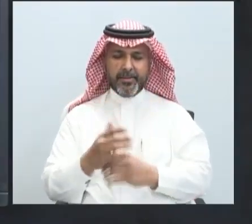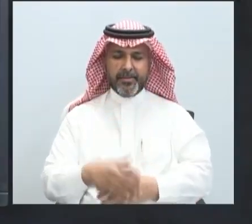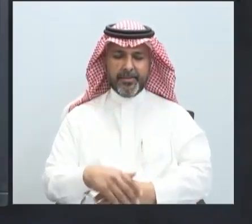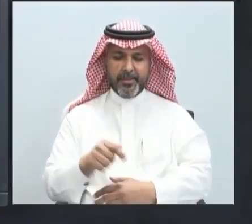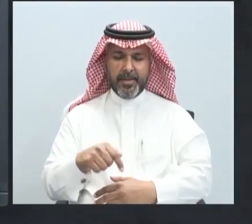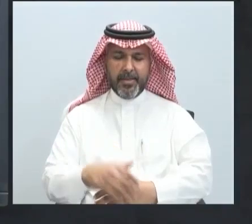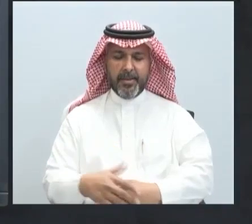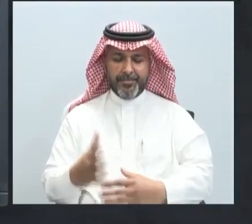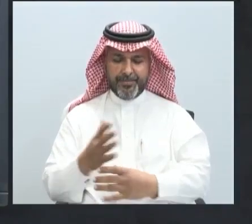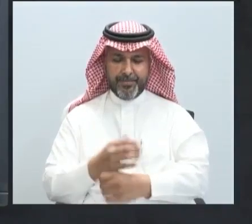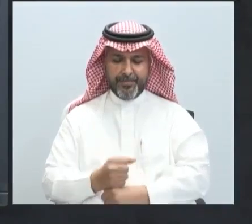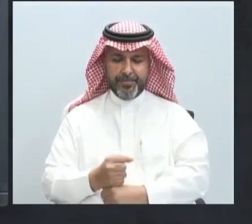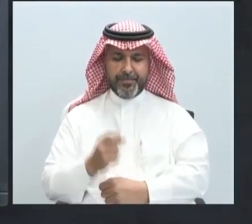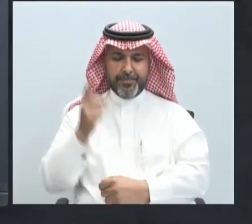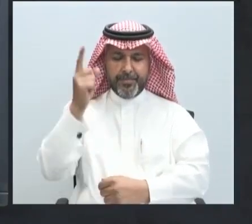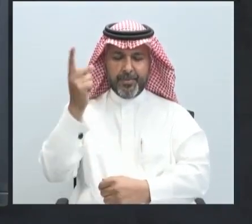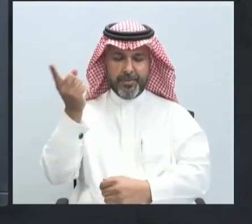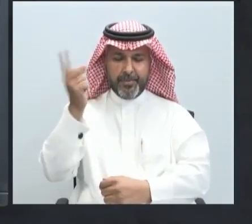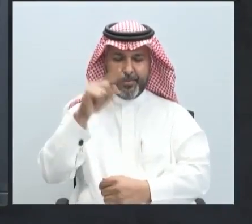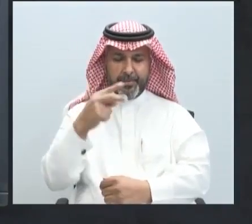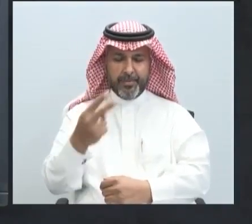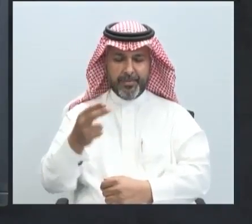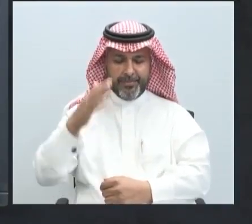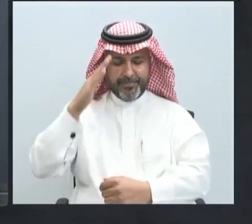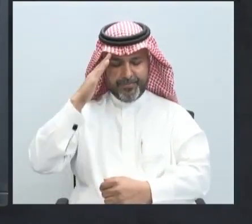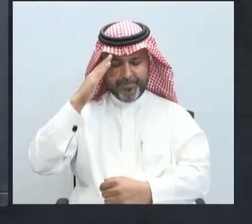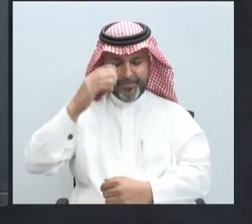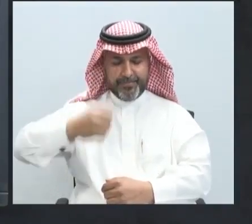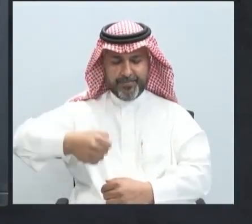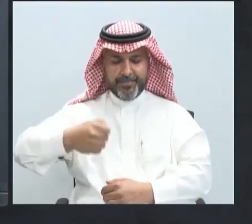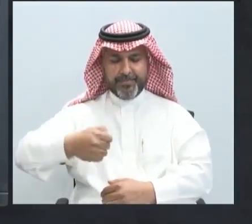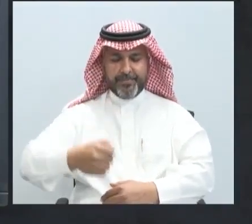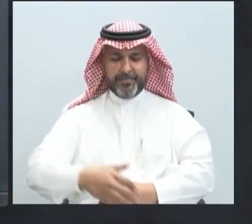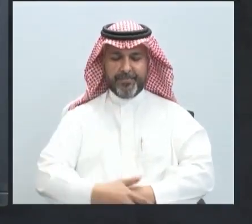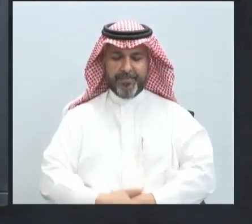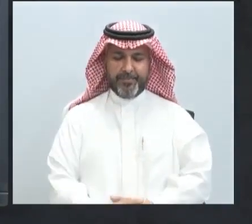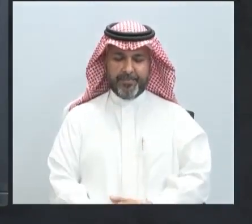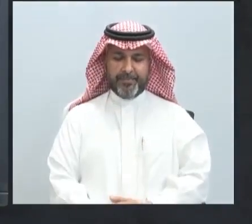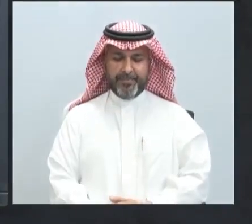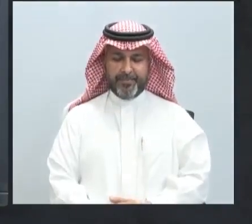رجاءي لكم بالتوفيق سبحانك اللهم وبحمدك اشهد ان لا اله الا انت استغفرك واتوب اليك